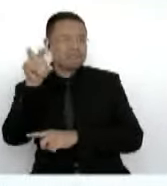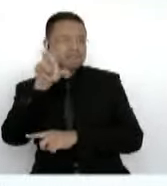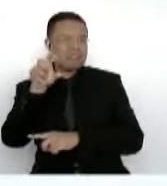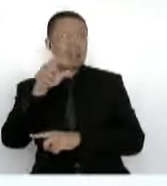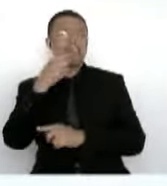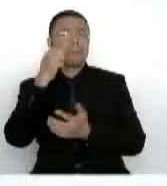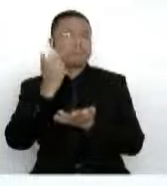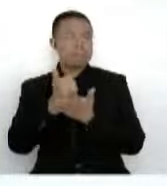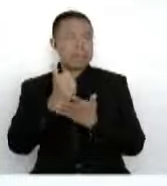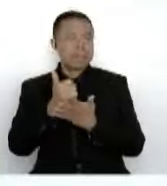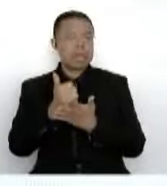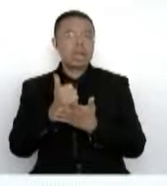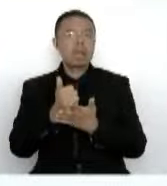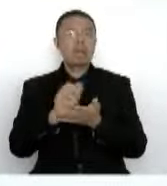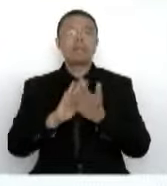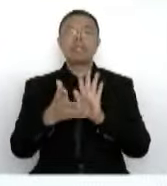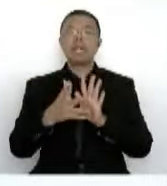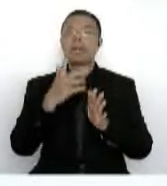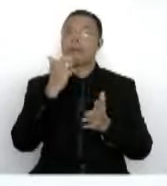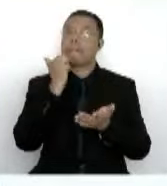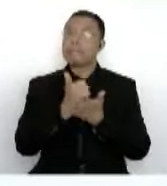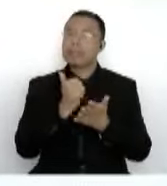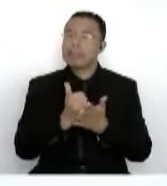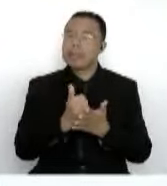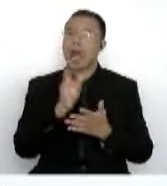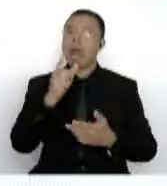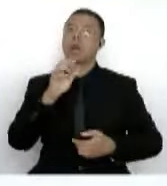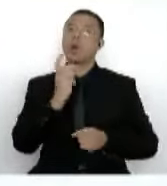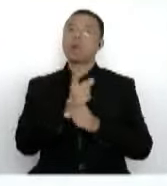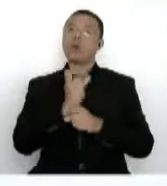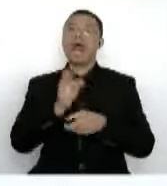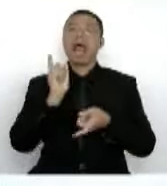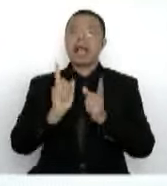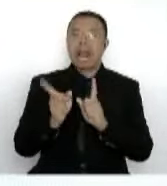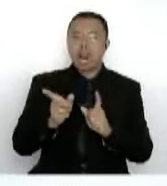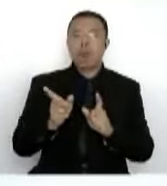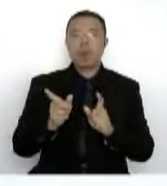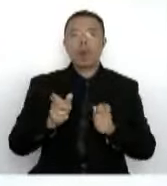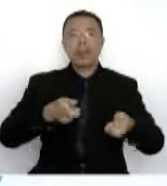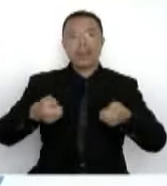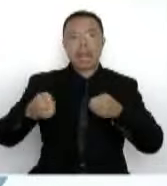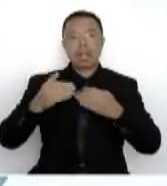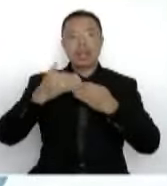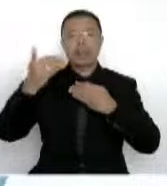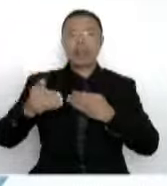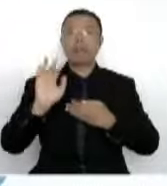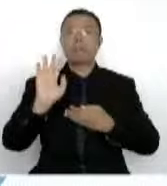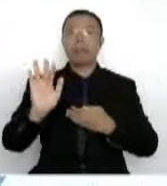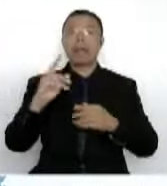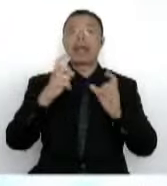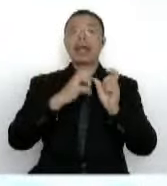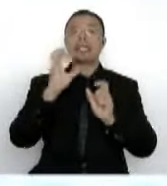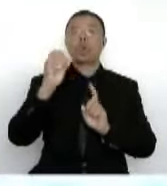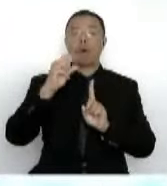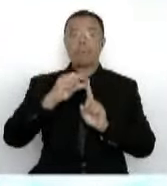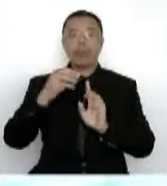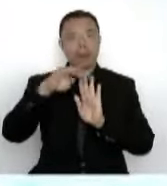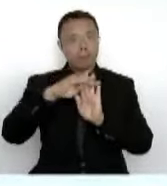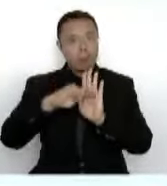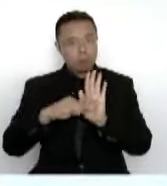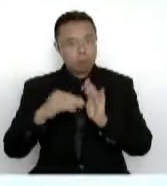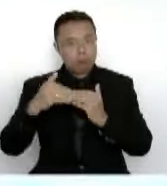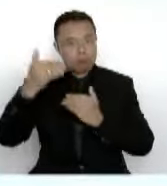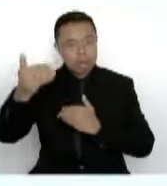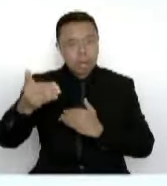diperlukan menjadi bermanfaat ketika dioptimalkan dengan langkah selanjutnya sop berikutnya